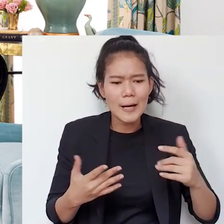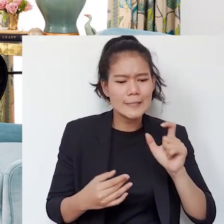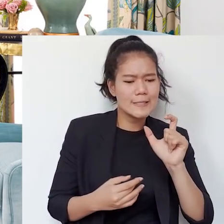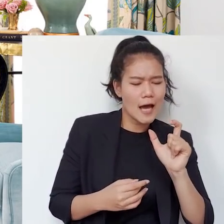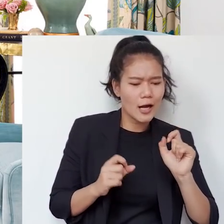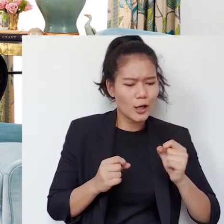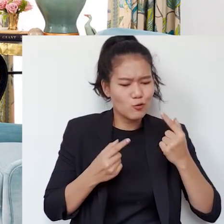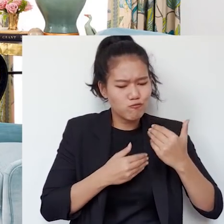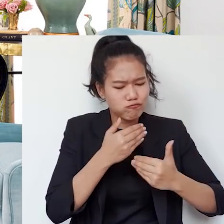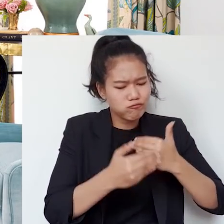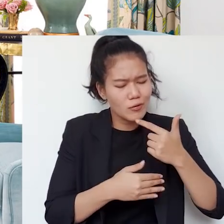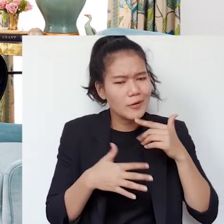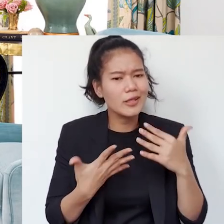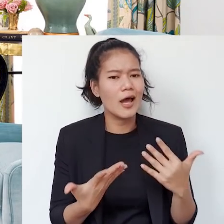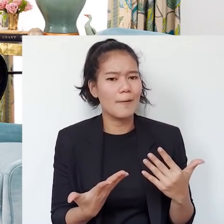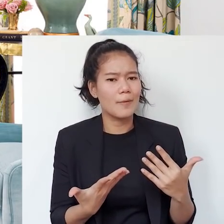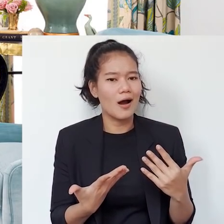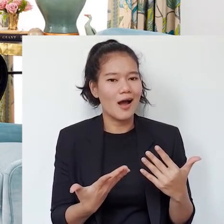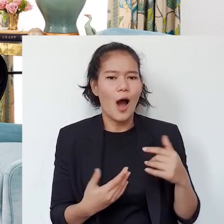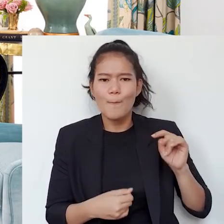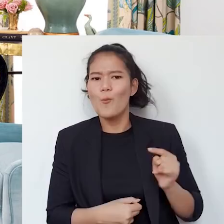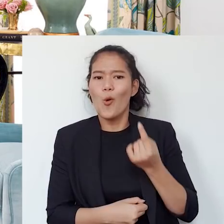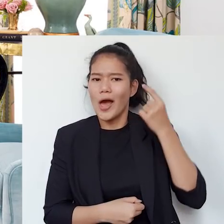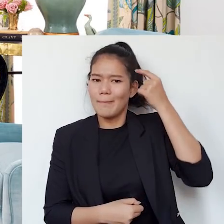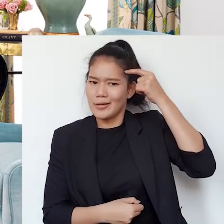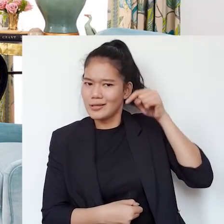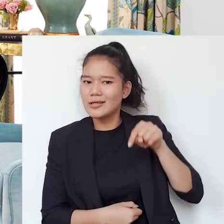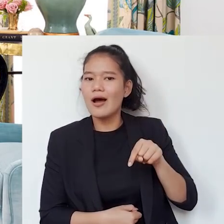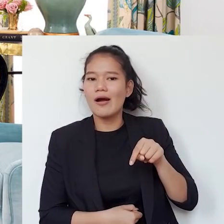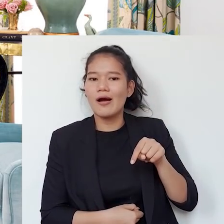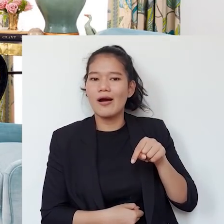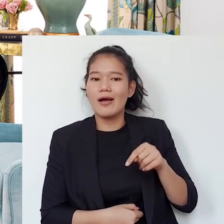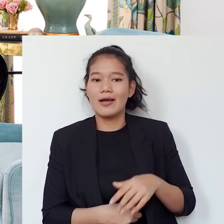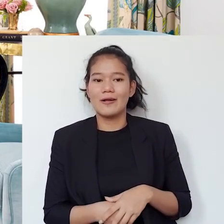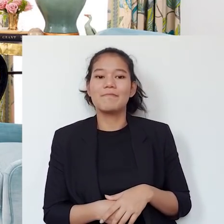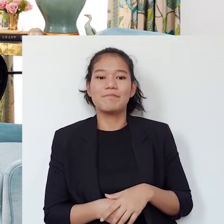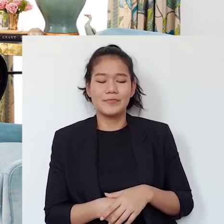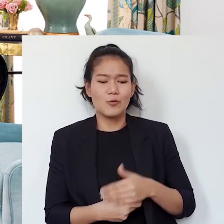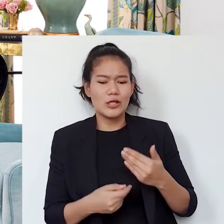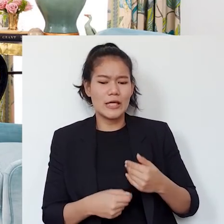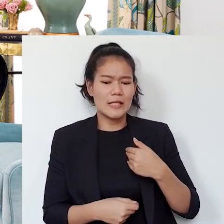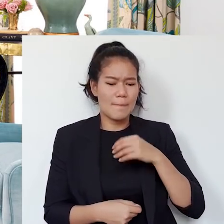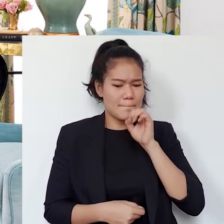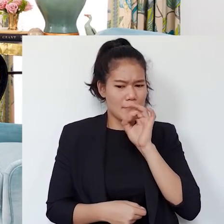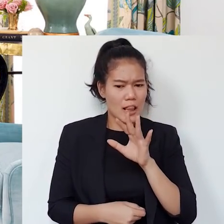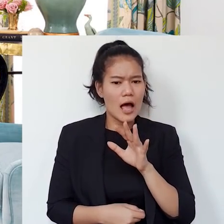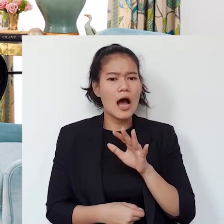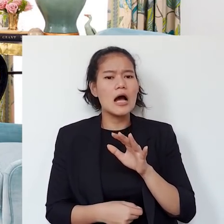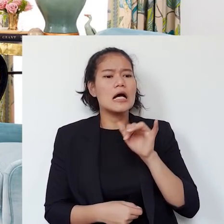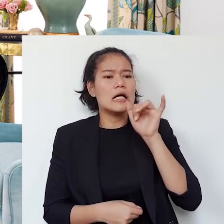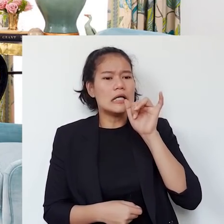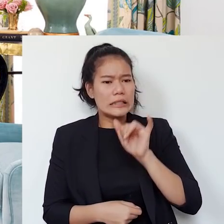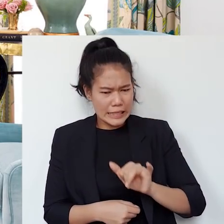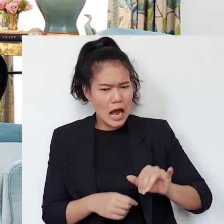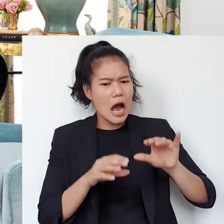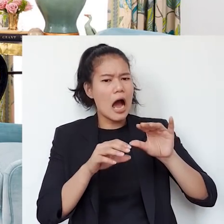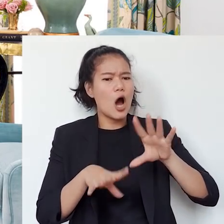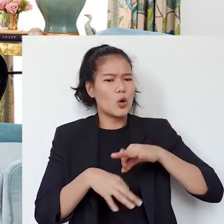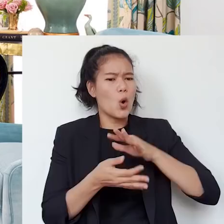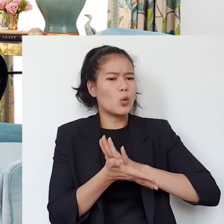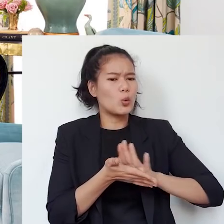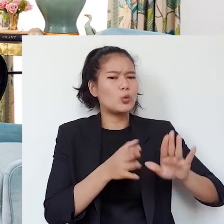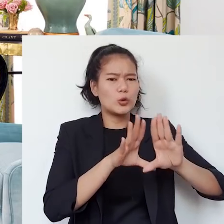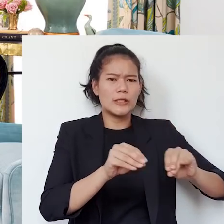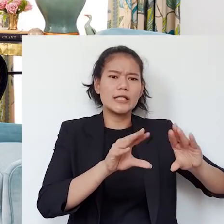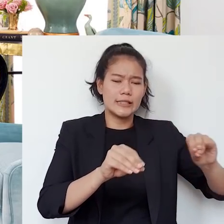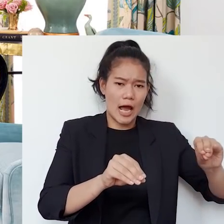menjalani hidup itu dari sekarang. Bisakah kita berkata bahwa ia adalah pekerjaan Roh Kudus ketika aku